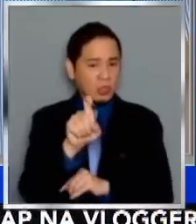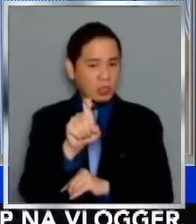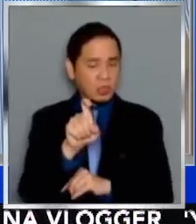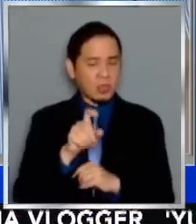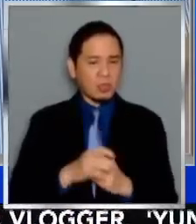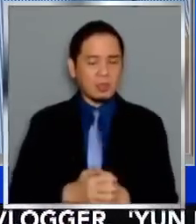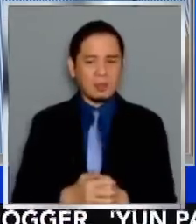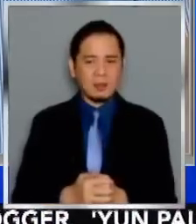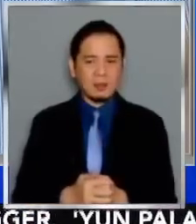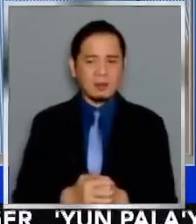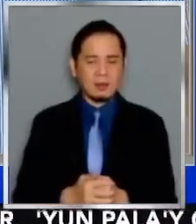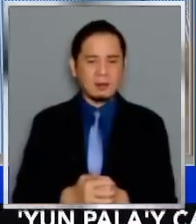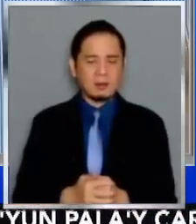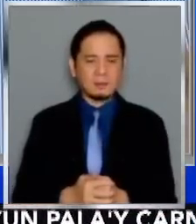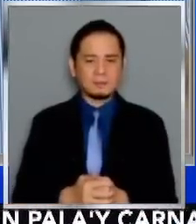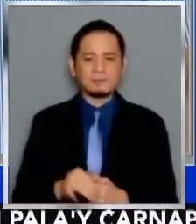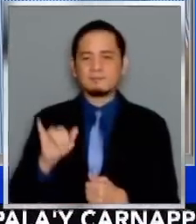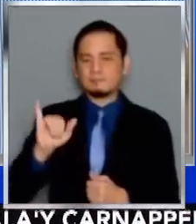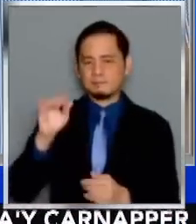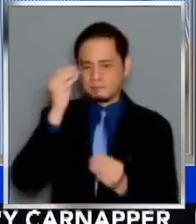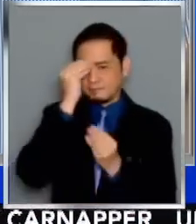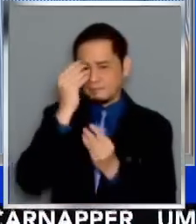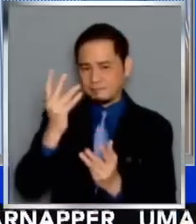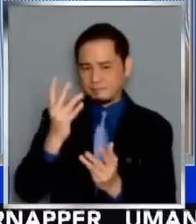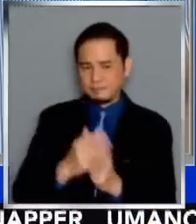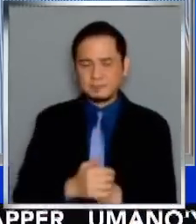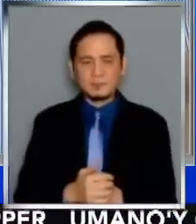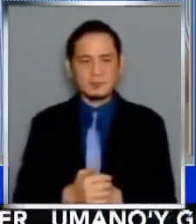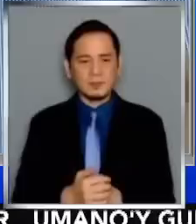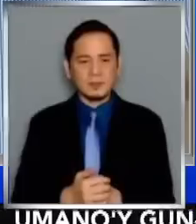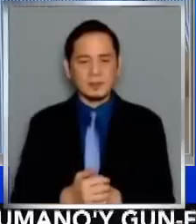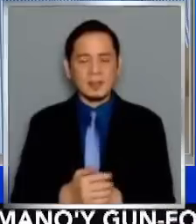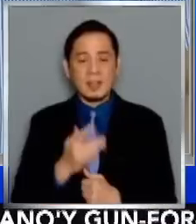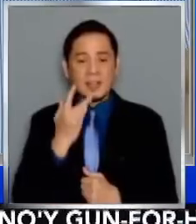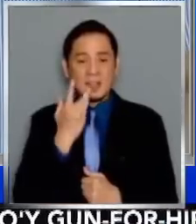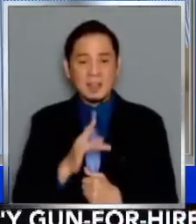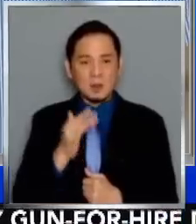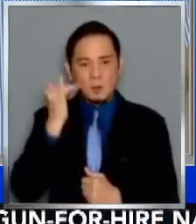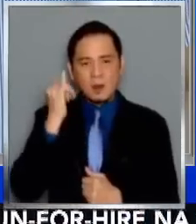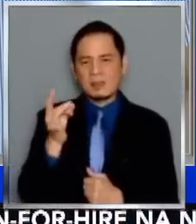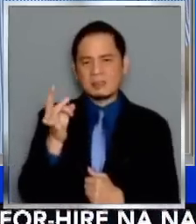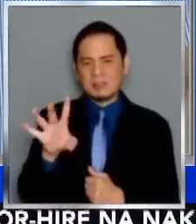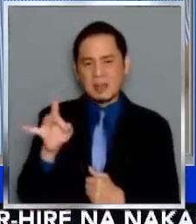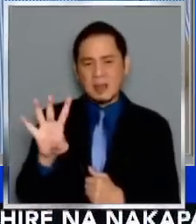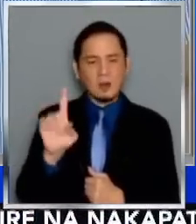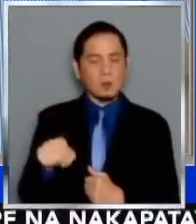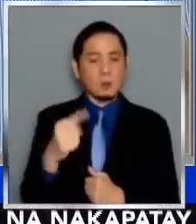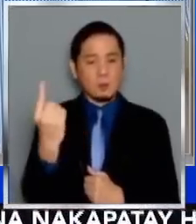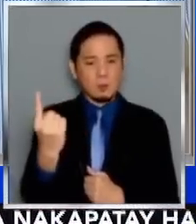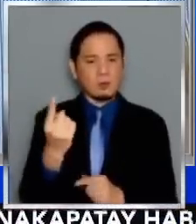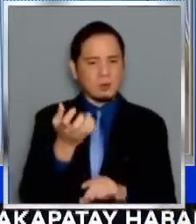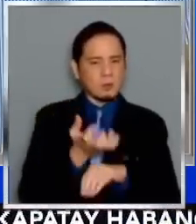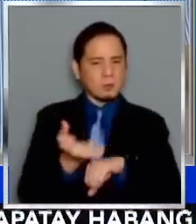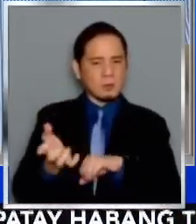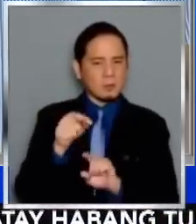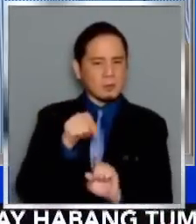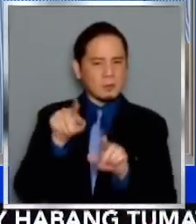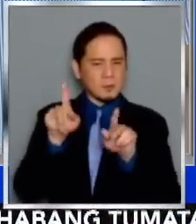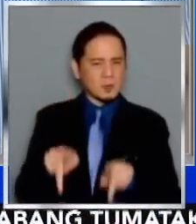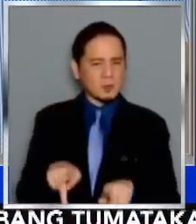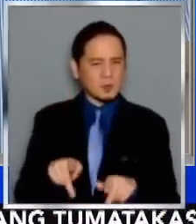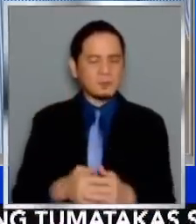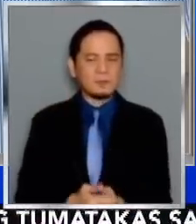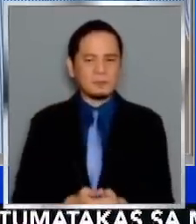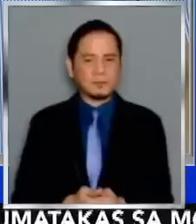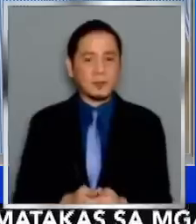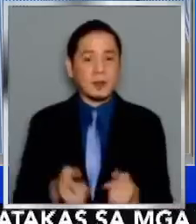O Pia, alam mo, buti na lang, no? Nakakaisang biktima pa lang itong vlogger modus na ito. Nangyari ito kamakailan